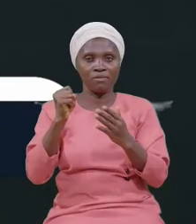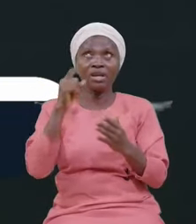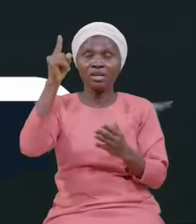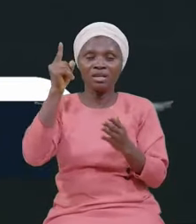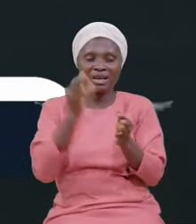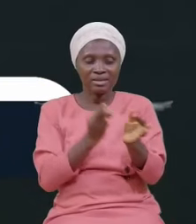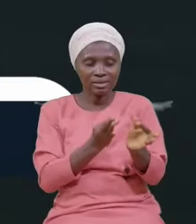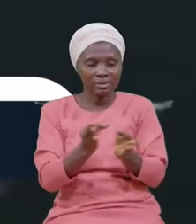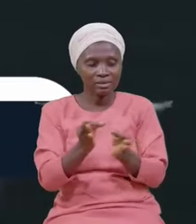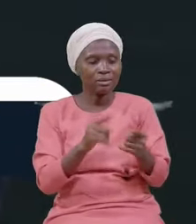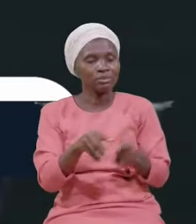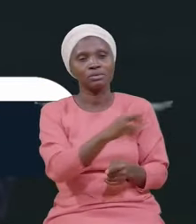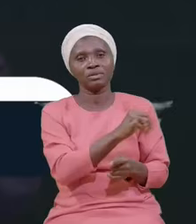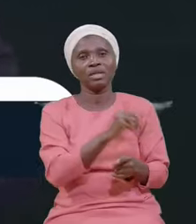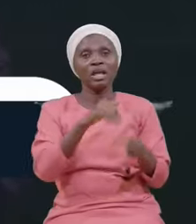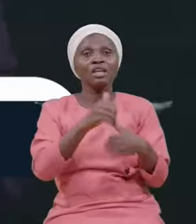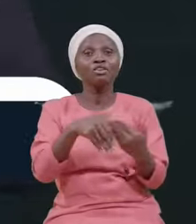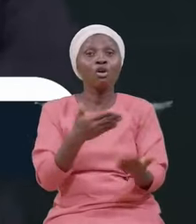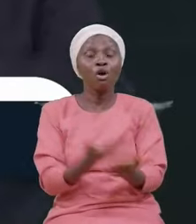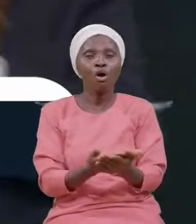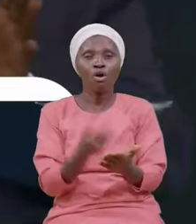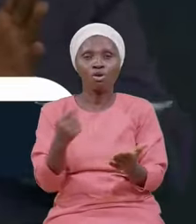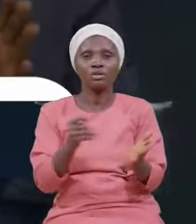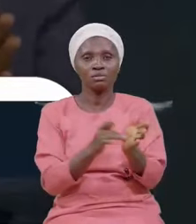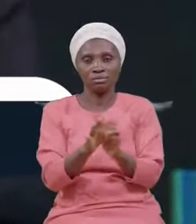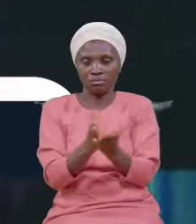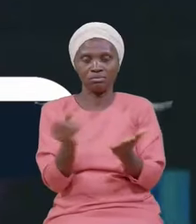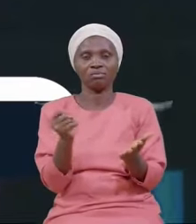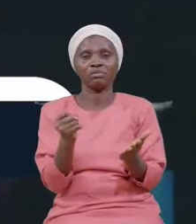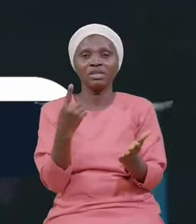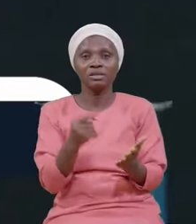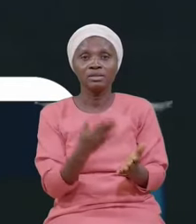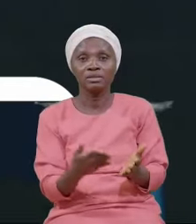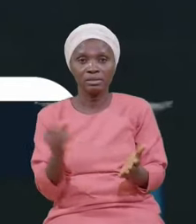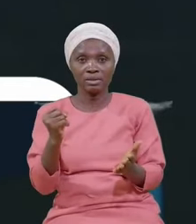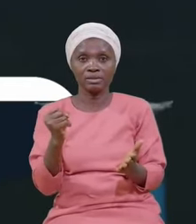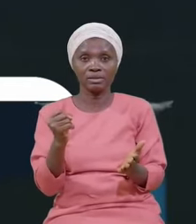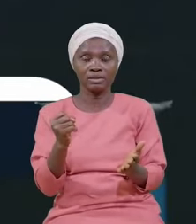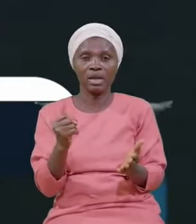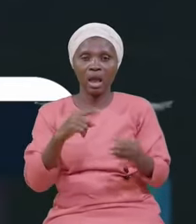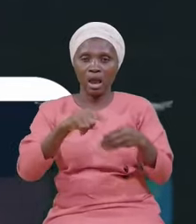Luc 24, 27. Et commençant par Moïse, les livres de Moïse, et pas tous les prophètes, les livres des prophètes, il leur expliqua dans